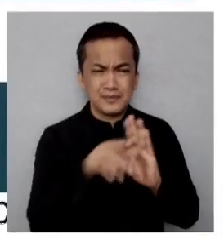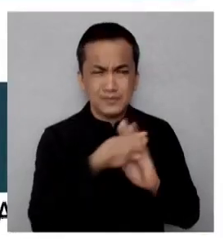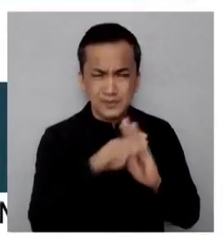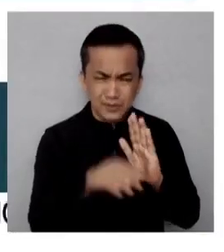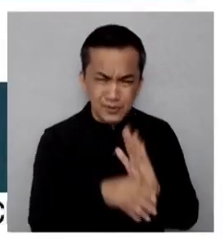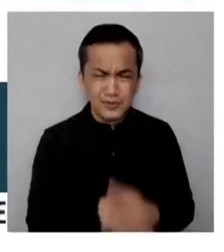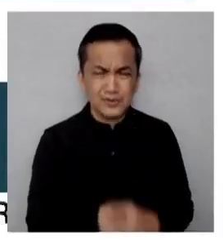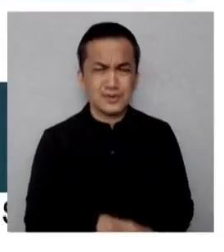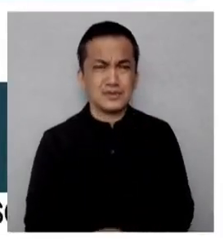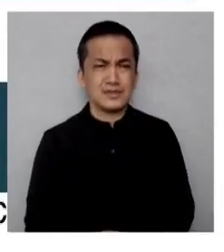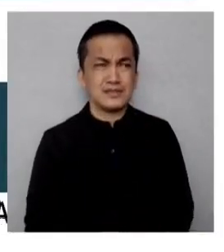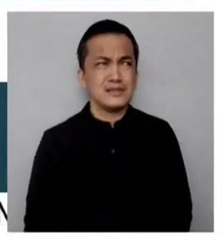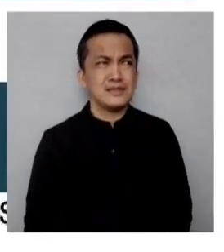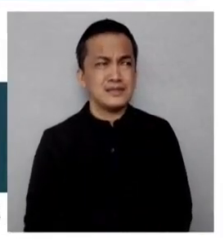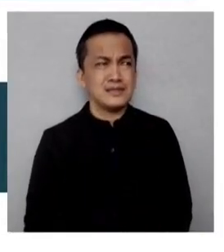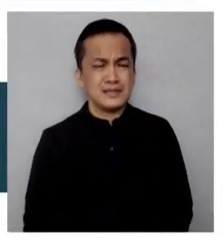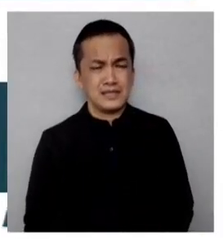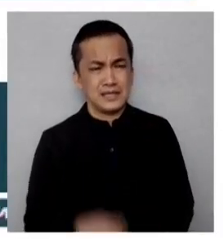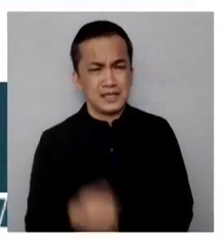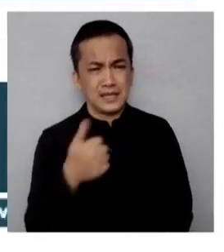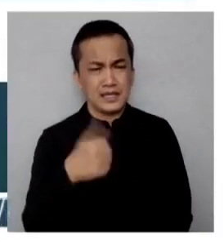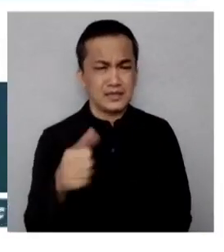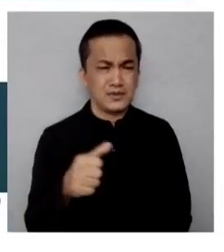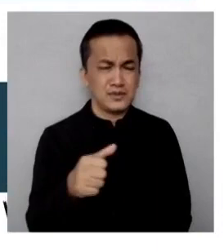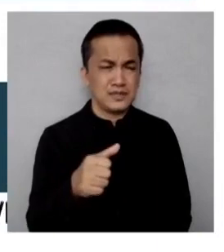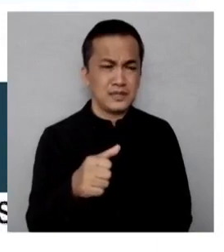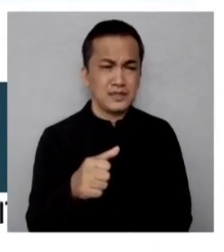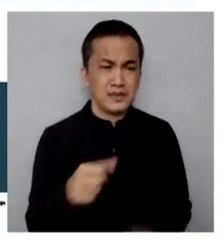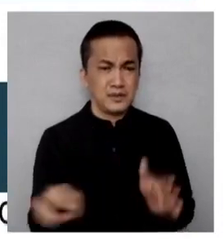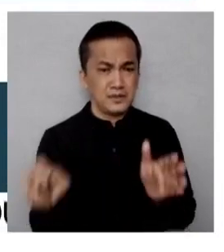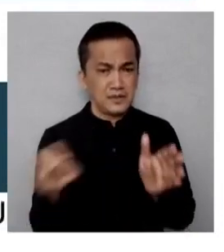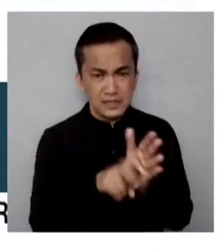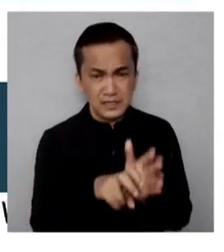na sino mang passenger na